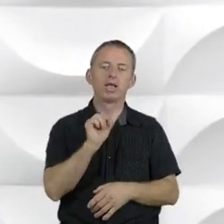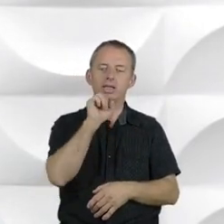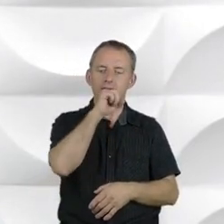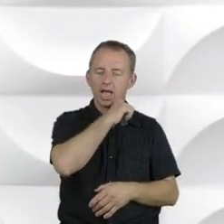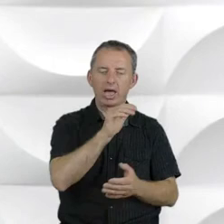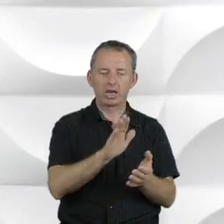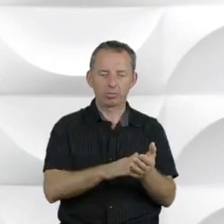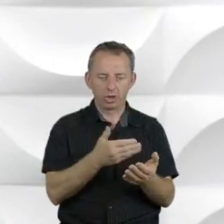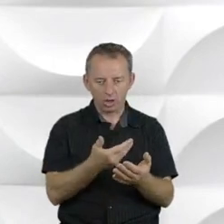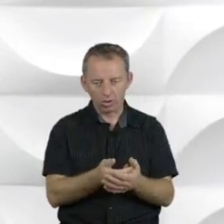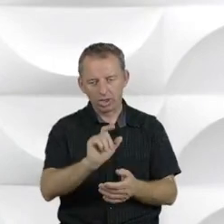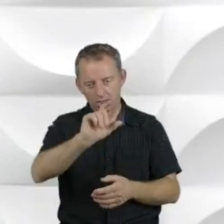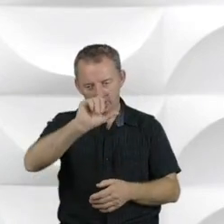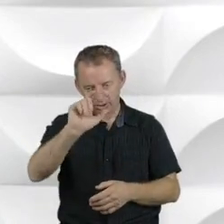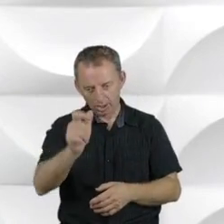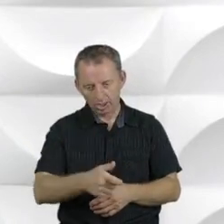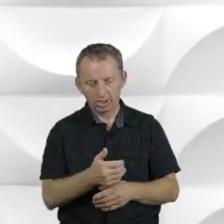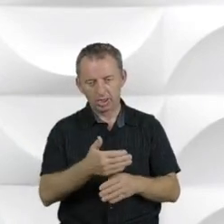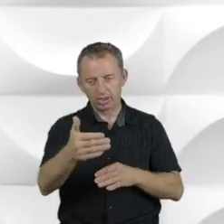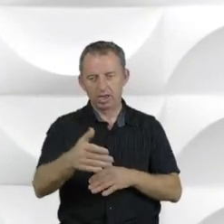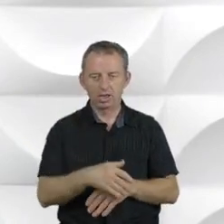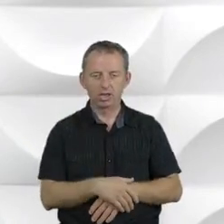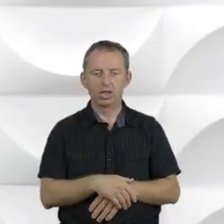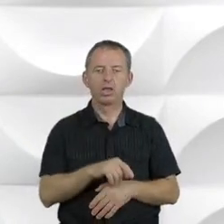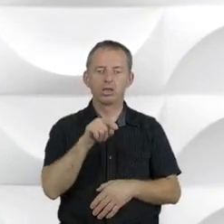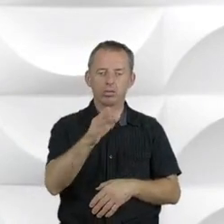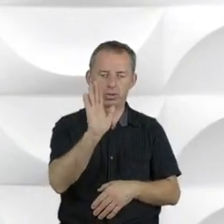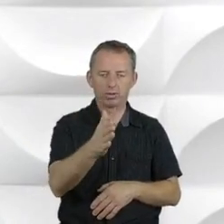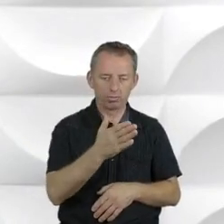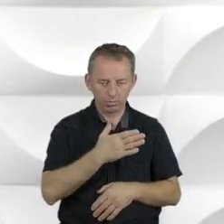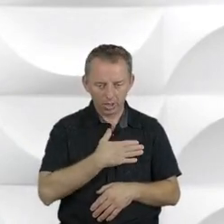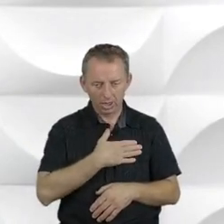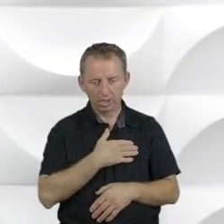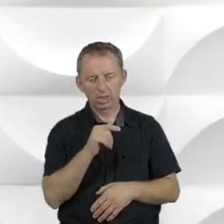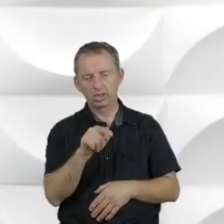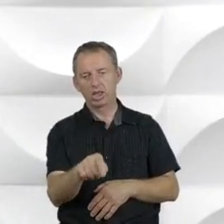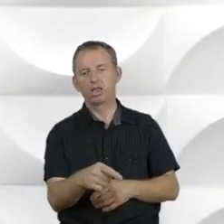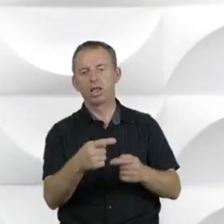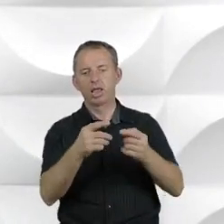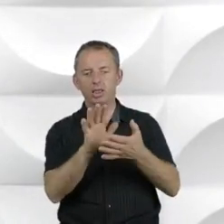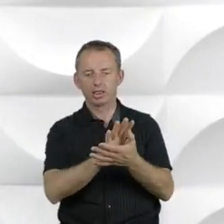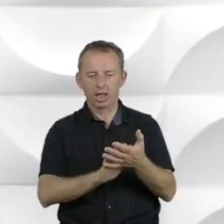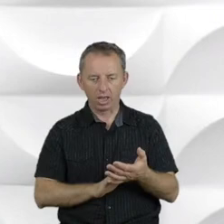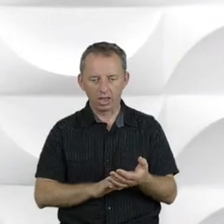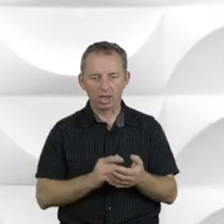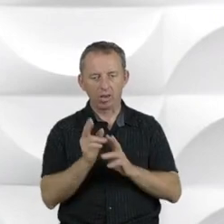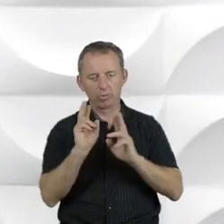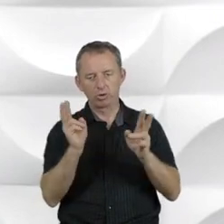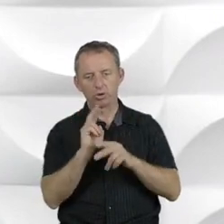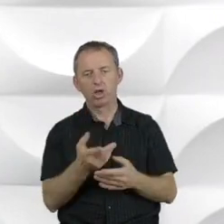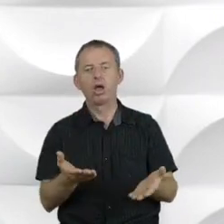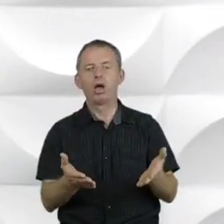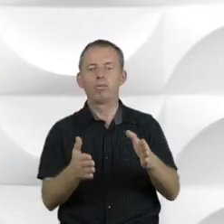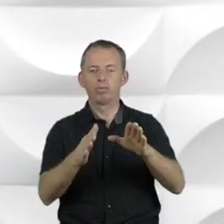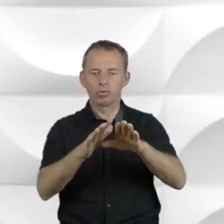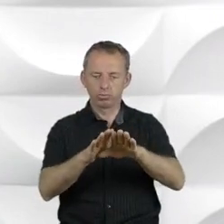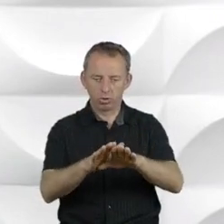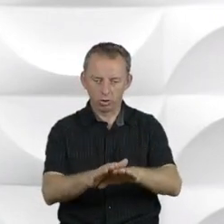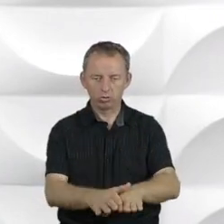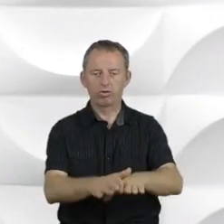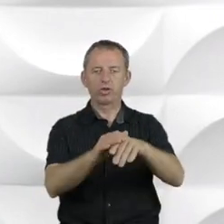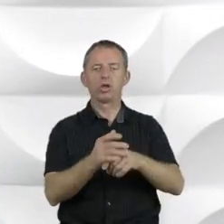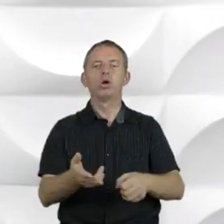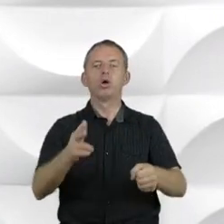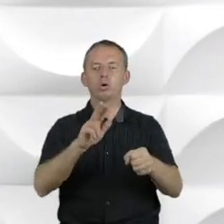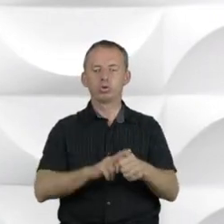przekład gdańską i tak dalej, to będziecie mieli ten tekst, który brzmi: błogosławieni,